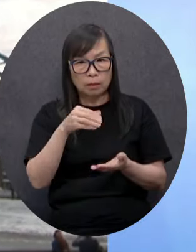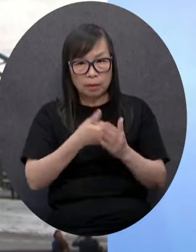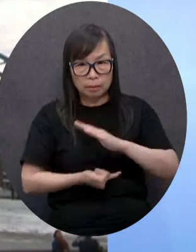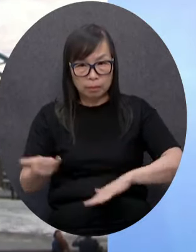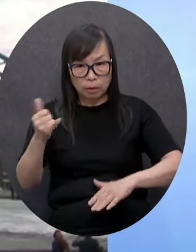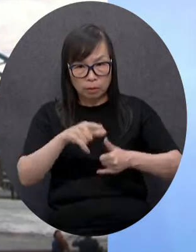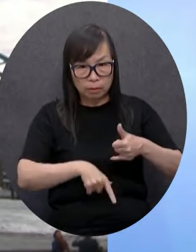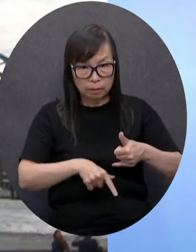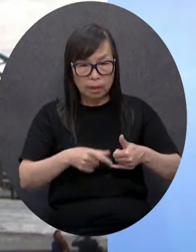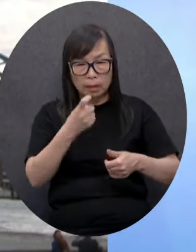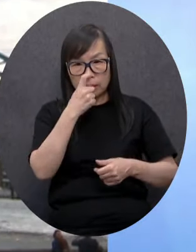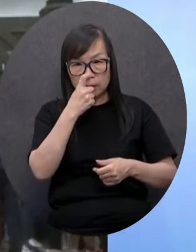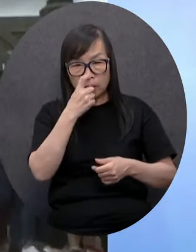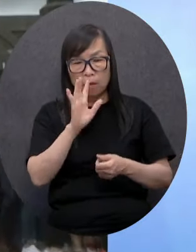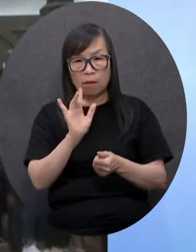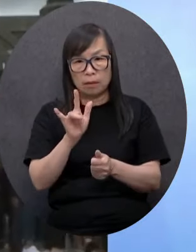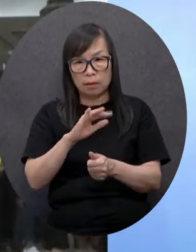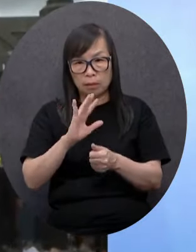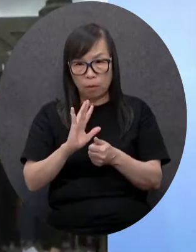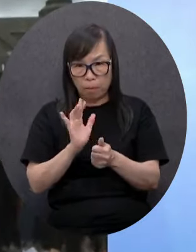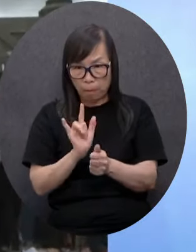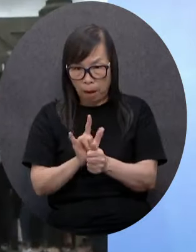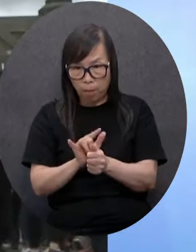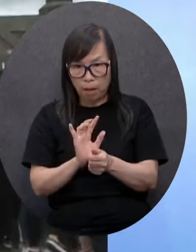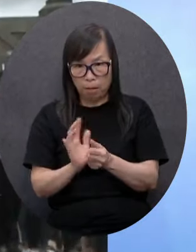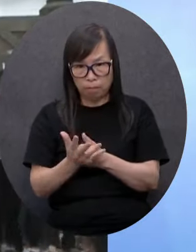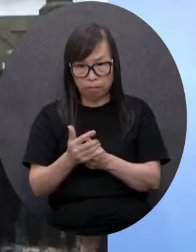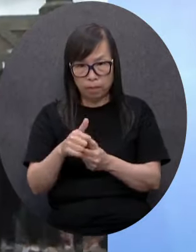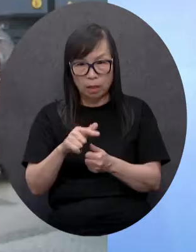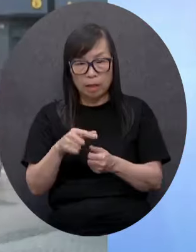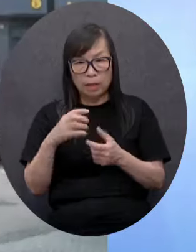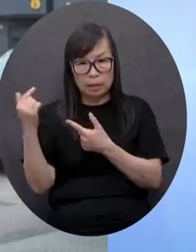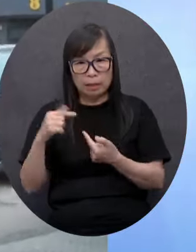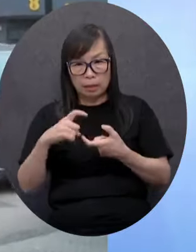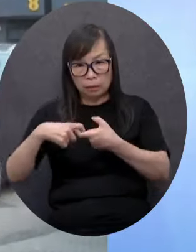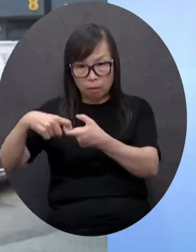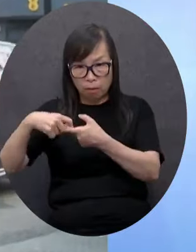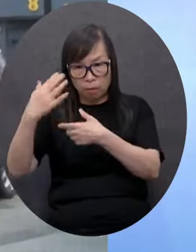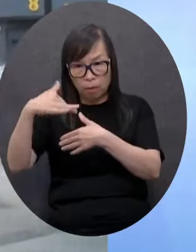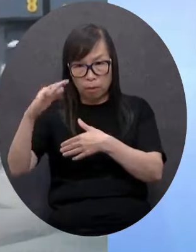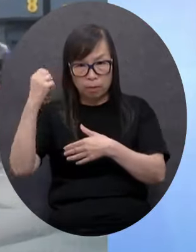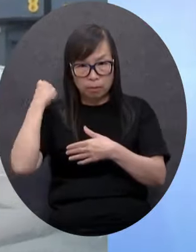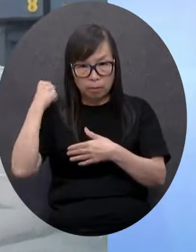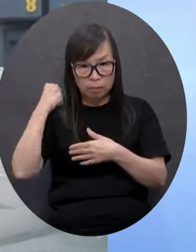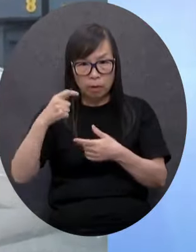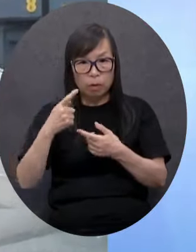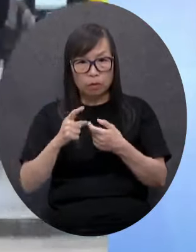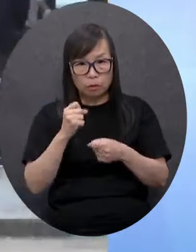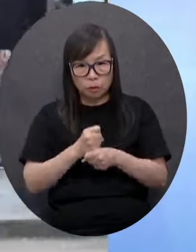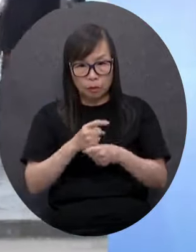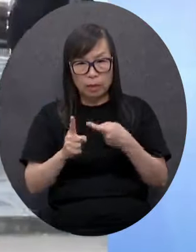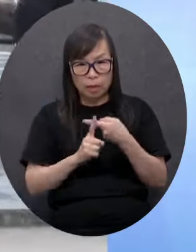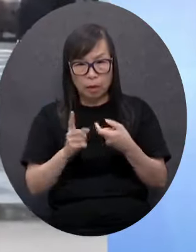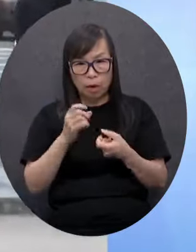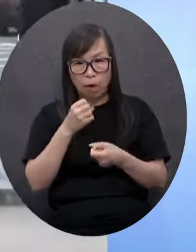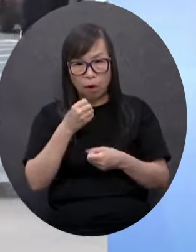逃者在英国是得到包庇，而继续呢勾结外部势力呢，是从事一些危害